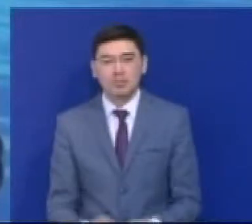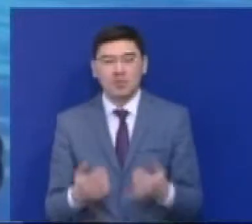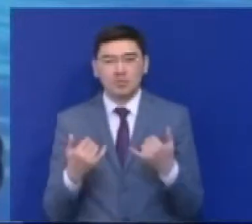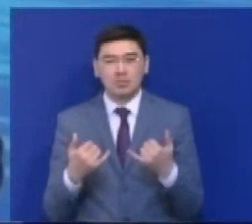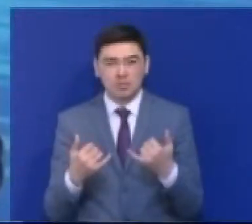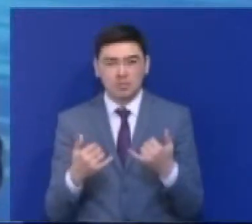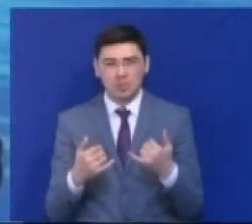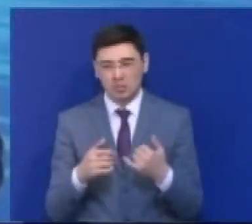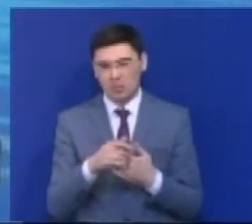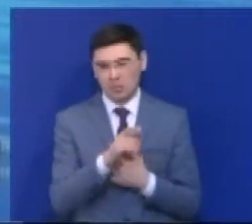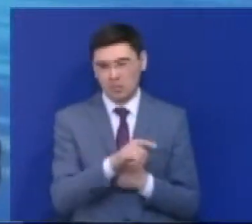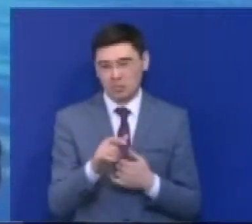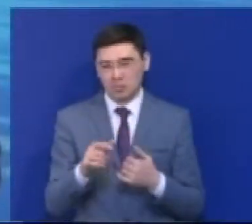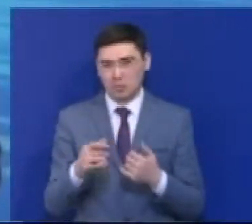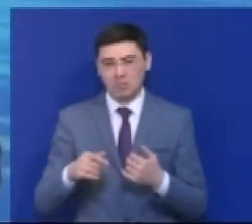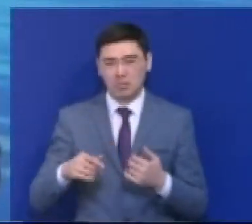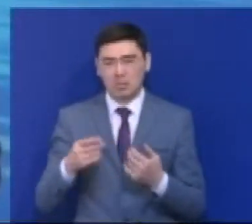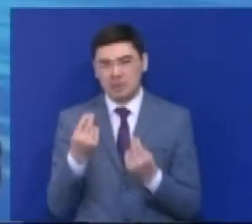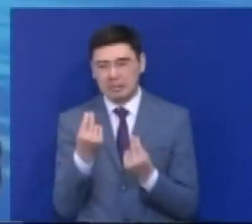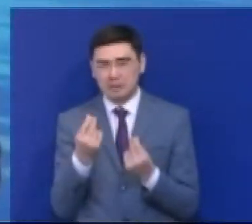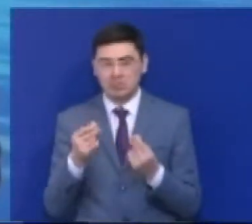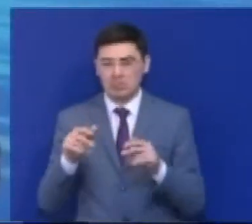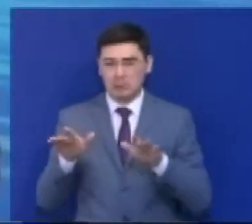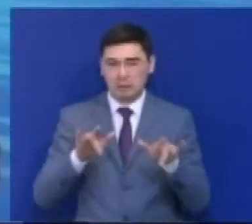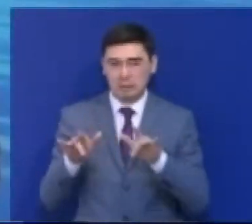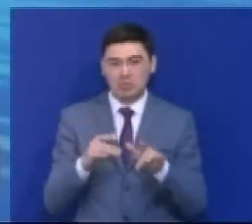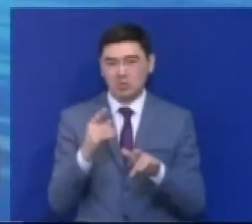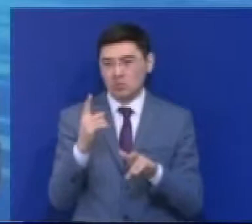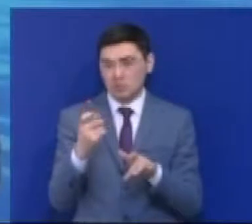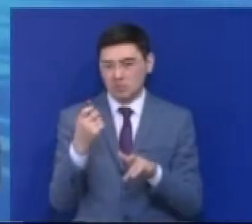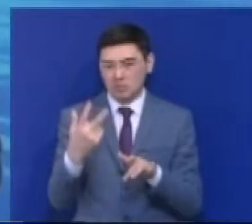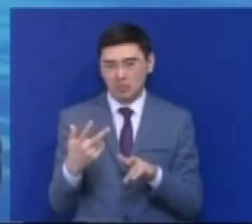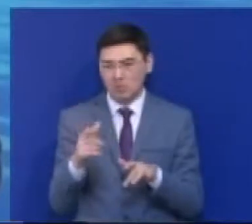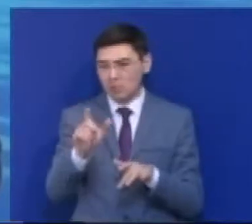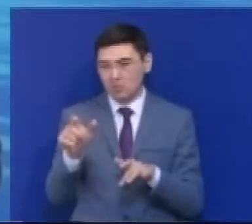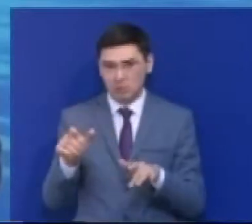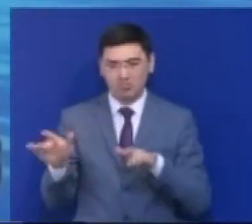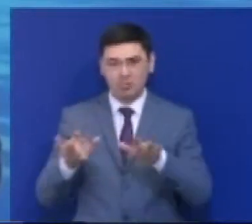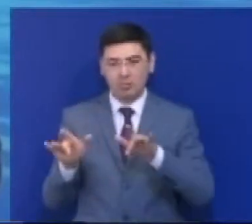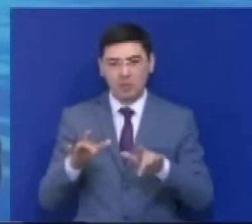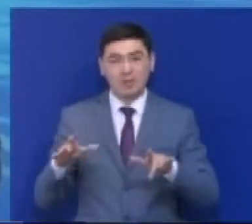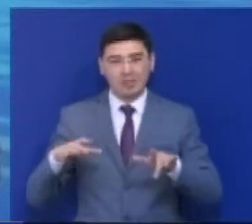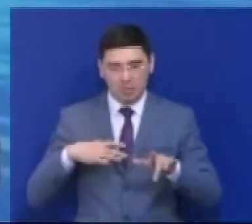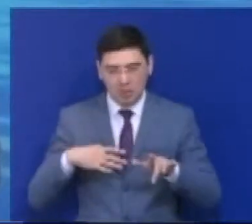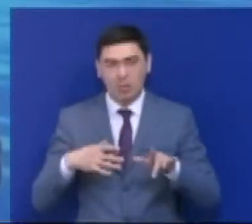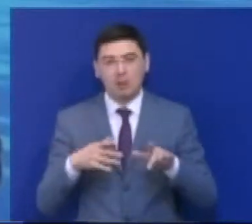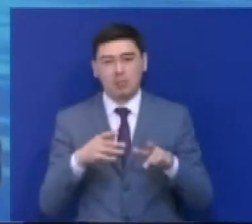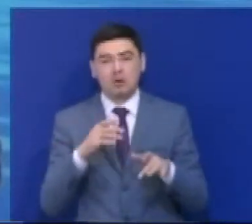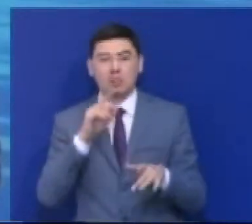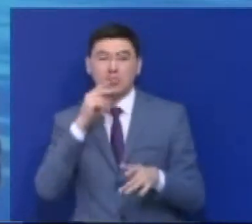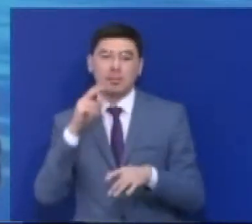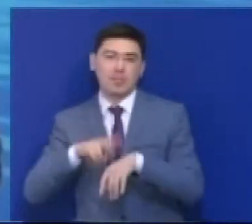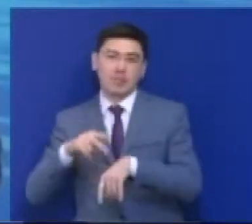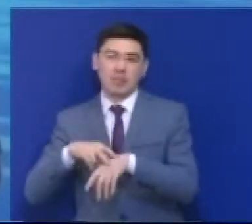Бүгінде қалта ұрлығы өршіп тұр. Жыл басынан 103 семейліктің қалтасына ұры түскен. Бұл полицияға шағымданғандардың саны ғана.